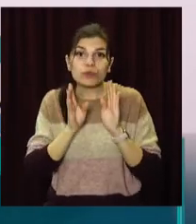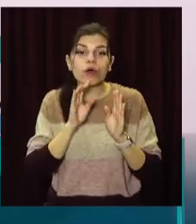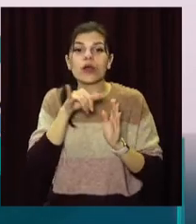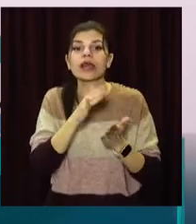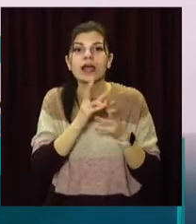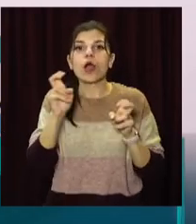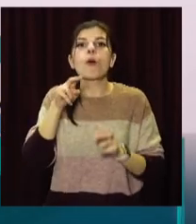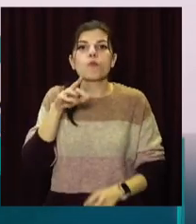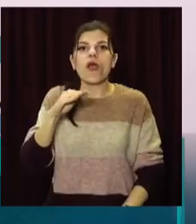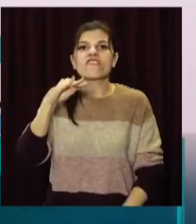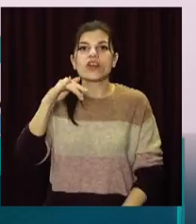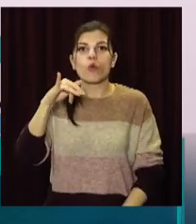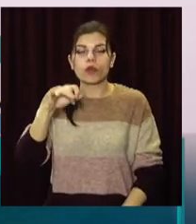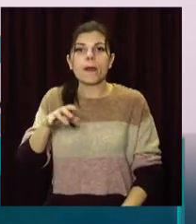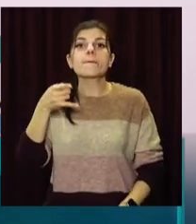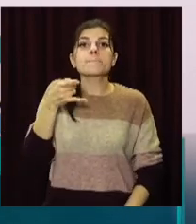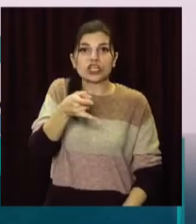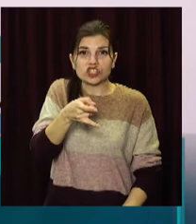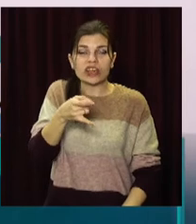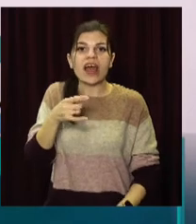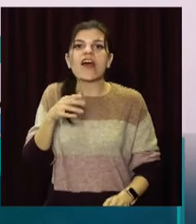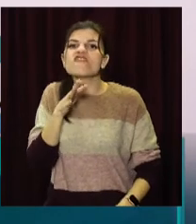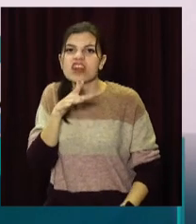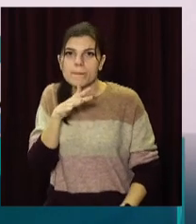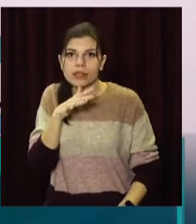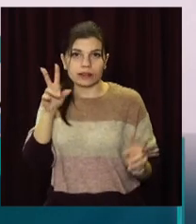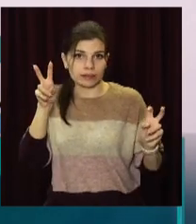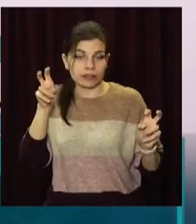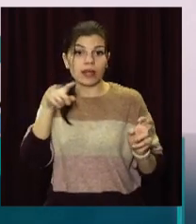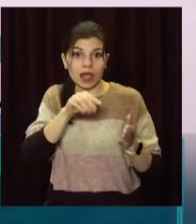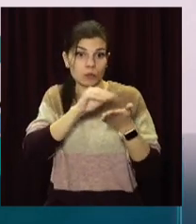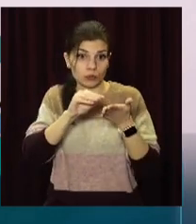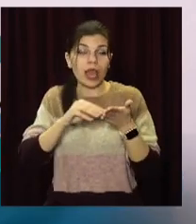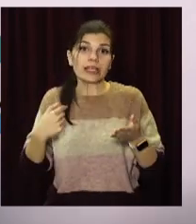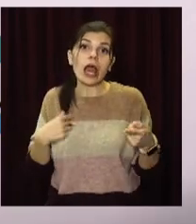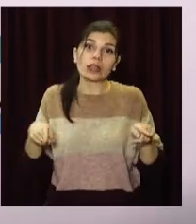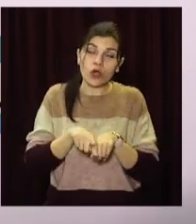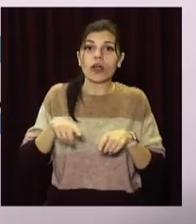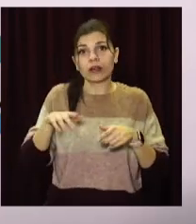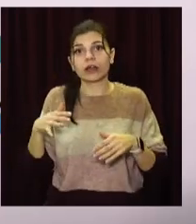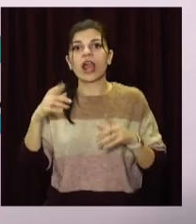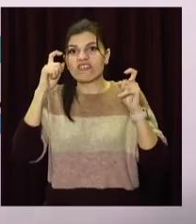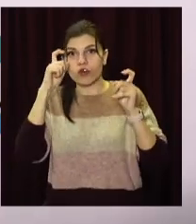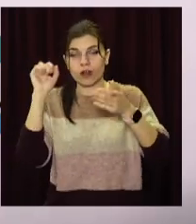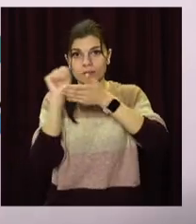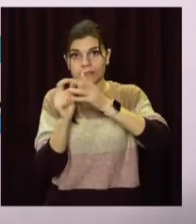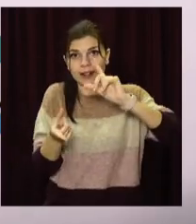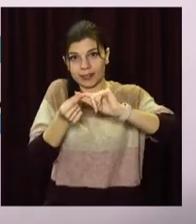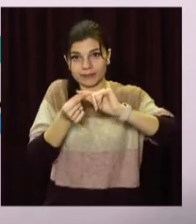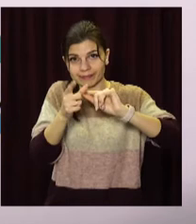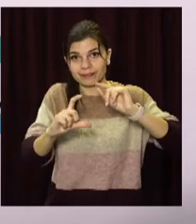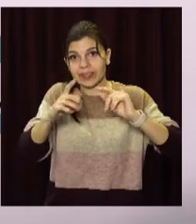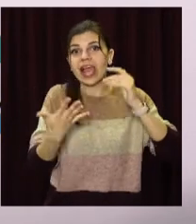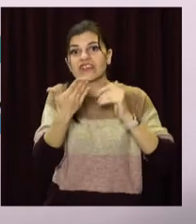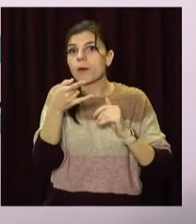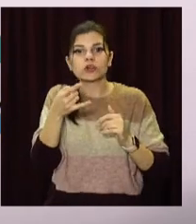есть тема по фигурам от музея машины времени. Прямо там, в этой теме, в любом сообщении пишите, я такой-то, такой-то, прикрепляете фотографию. Если вам ваша